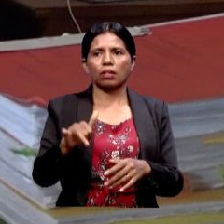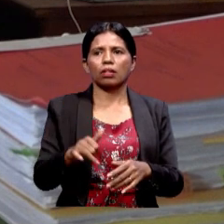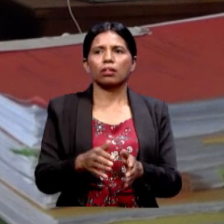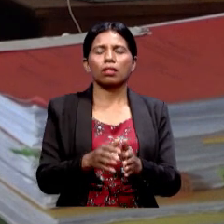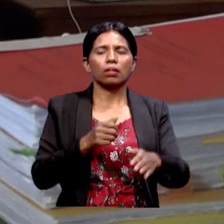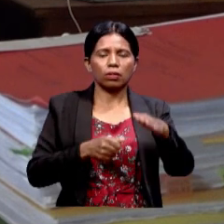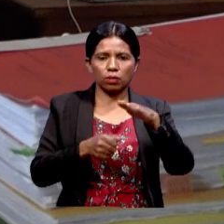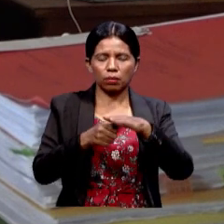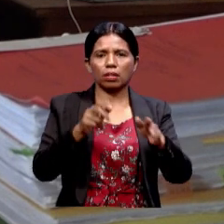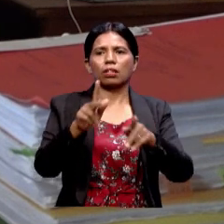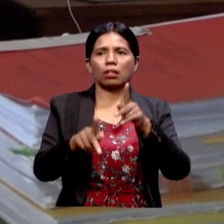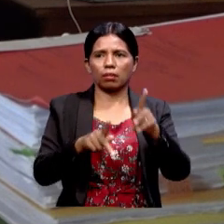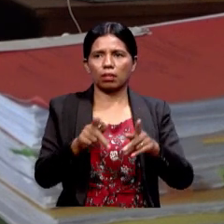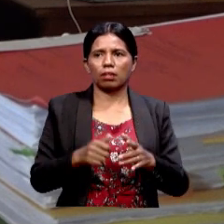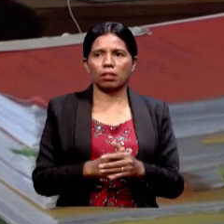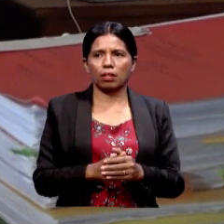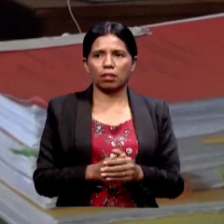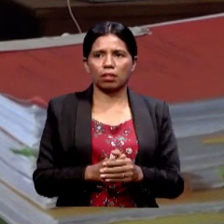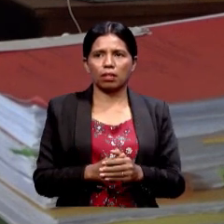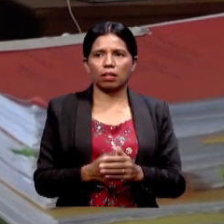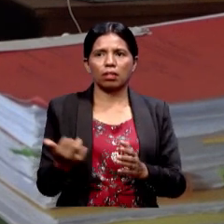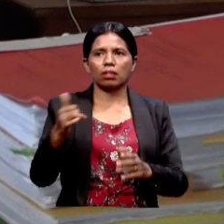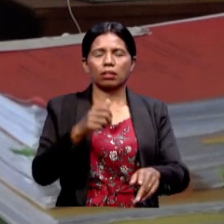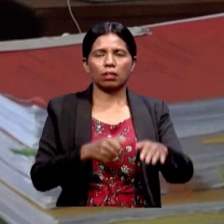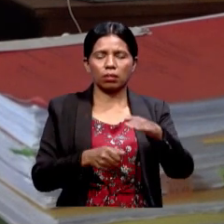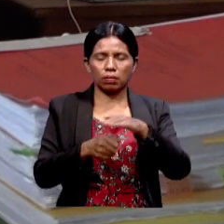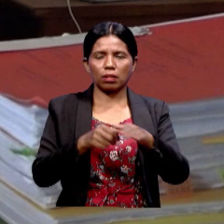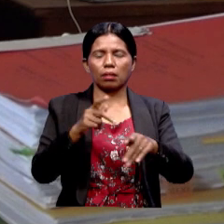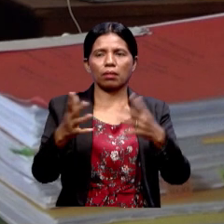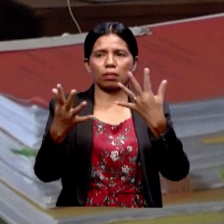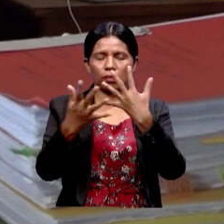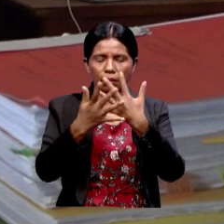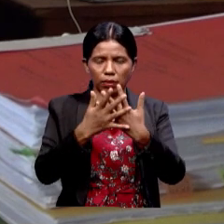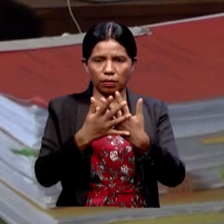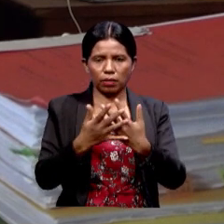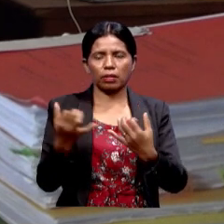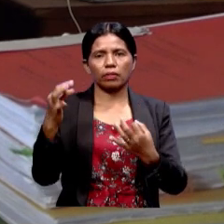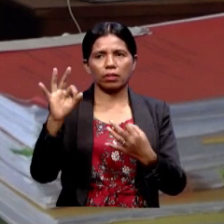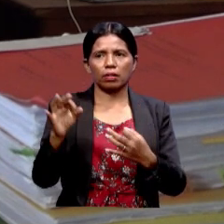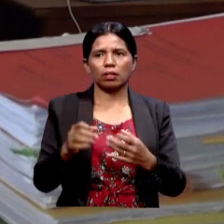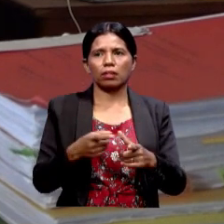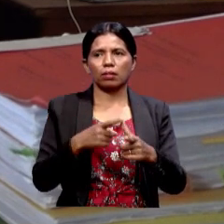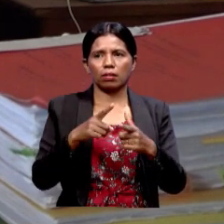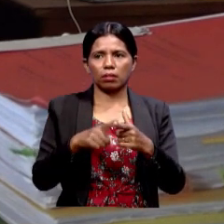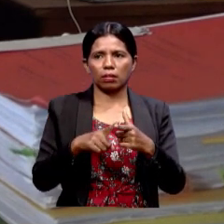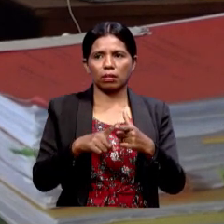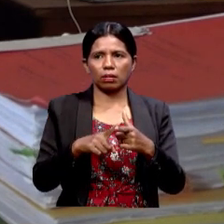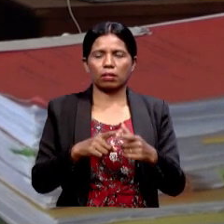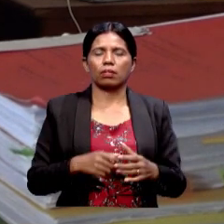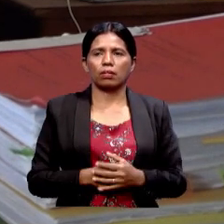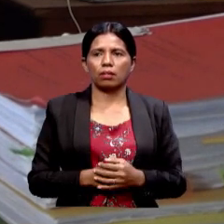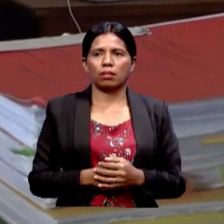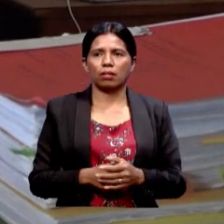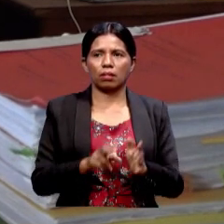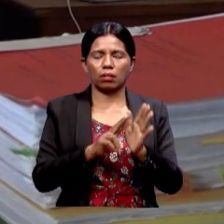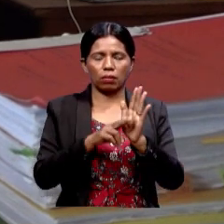emah. Dalam barak sira siru nanti emah polis jauh ni, bang. Detensi jauh ni, bang. Pus sira kontak to orang